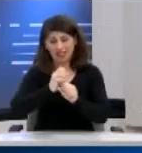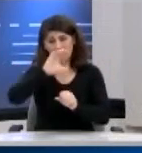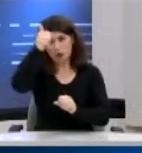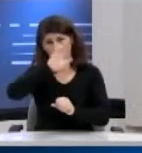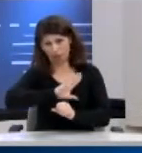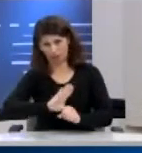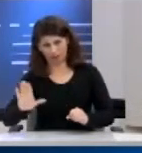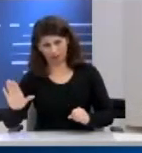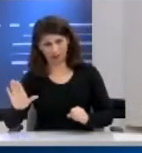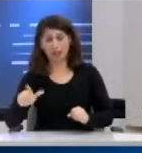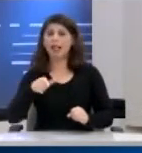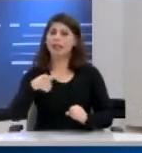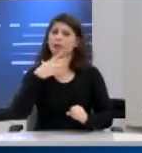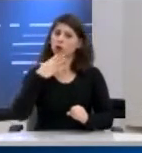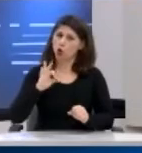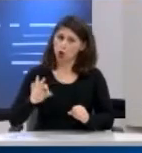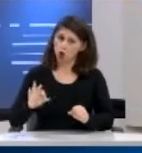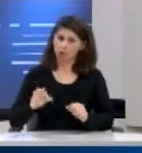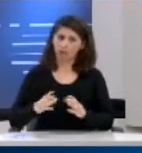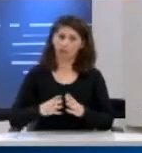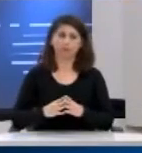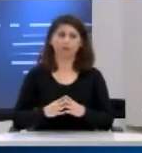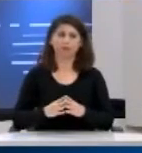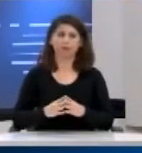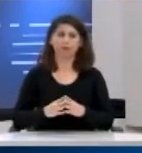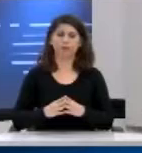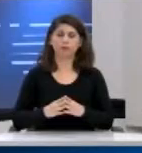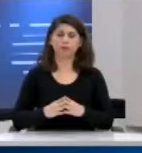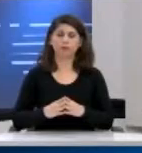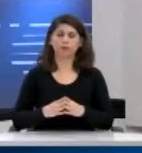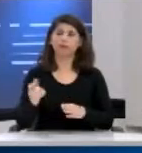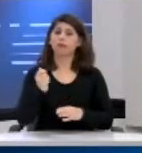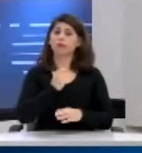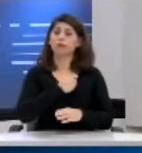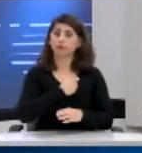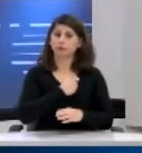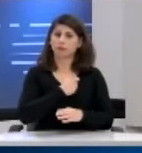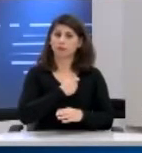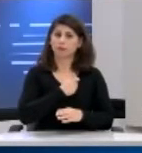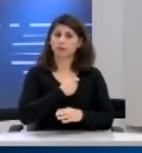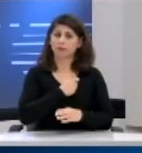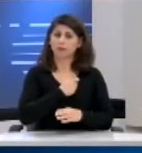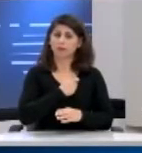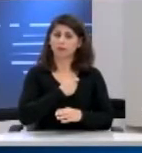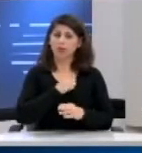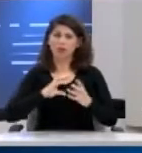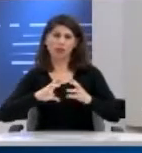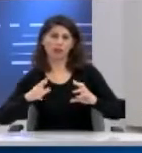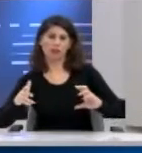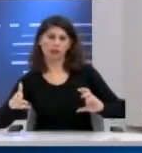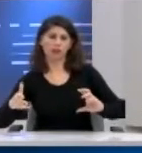Γι' αυτό το λόγο και πιστεύω ότι οι συνταγές απορρίθμισης της